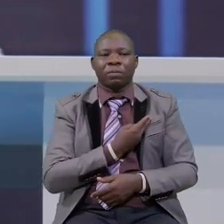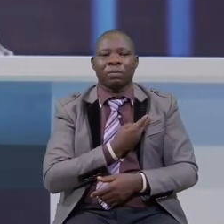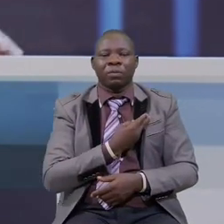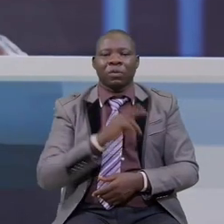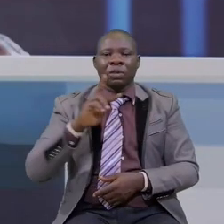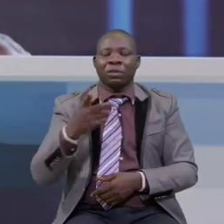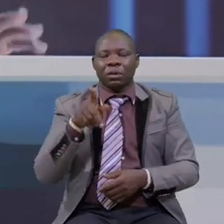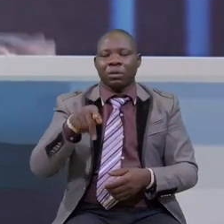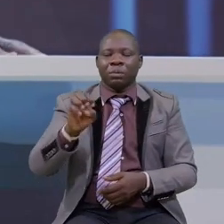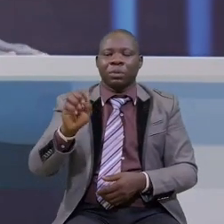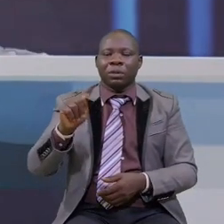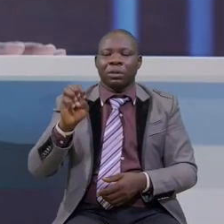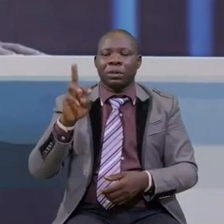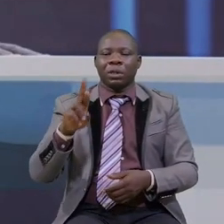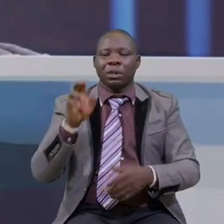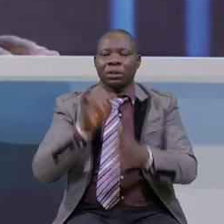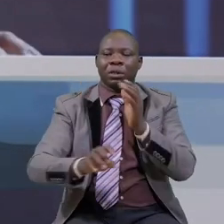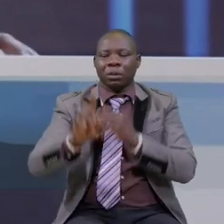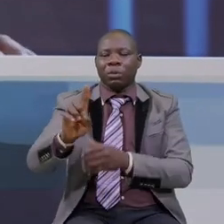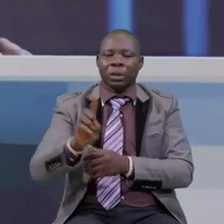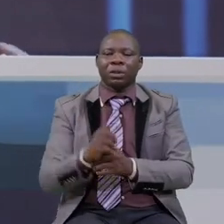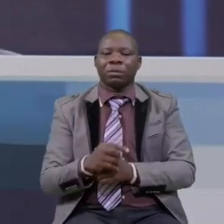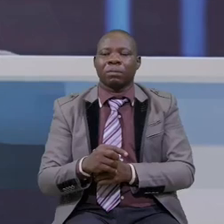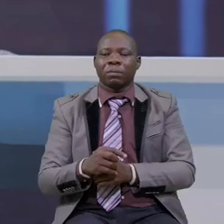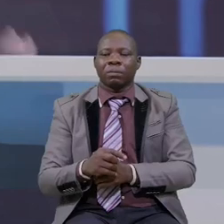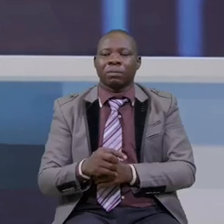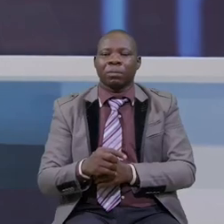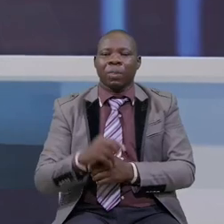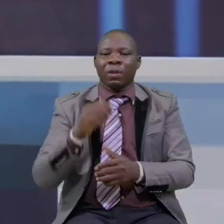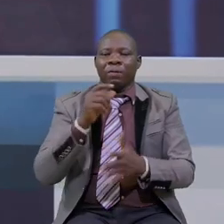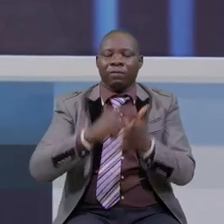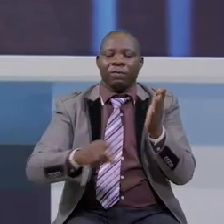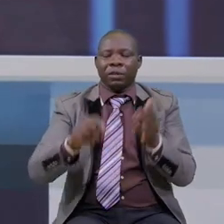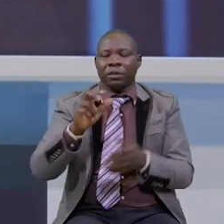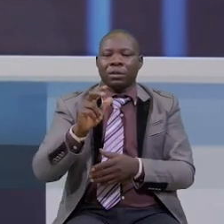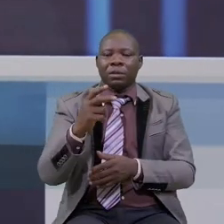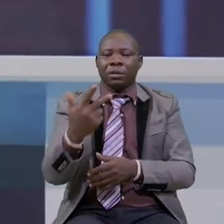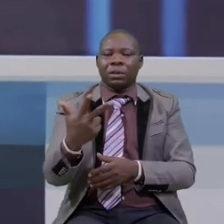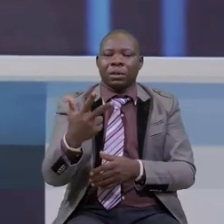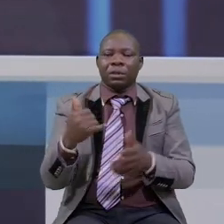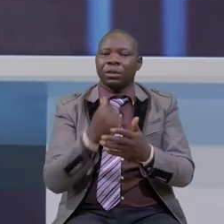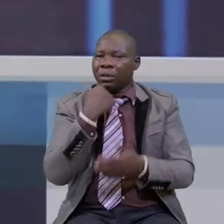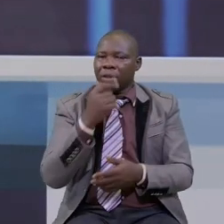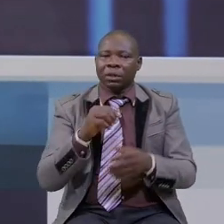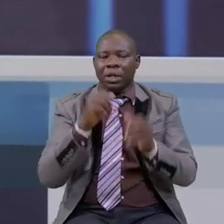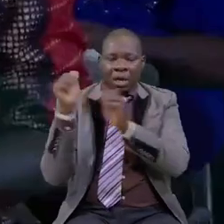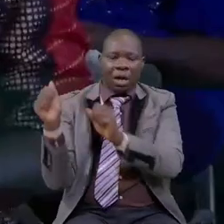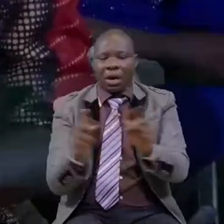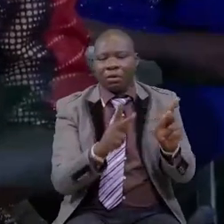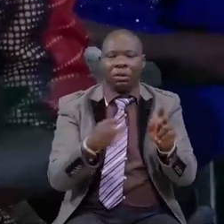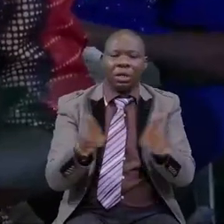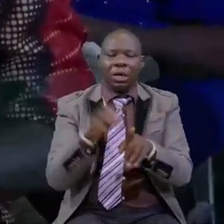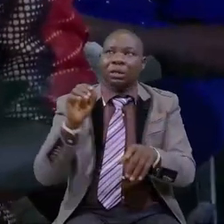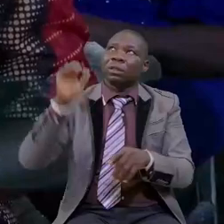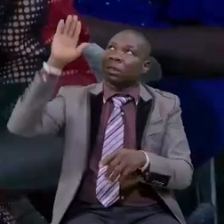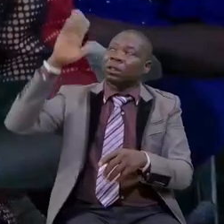En 2 Pierre, au chapitre 1, 2 Pierre 1, à part du verset 3, 2 Pierre 3, 1,